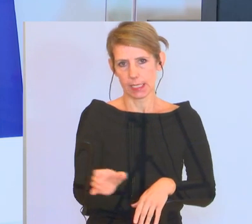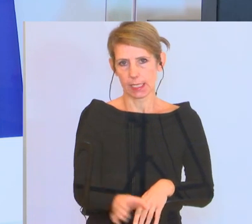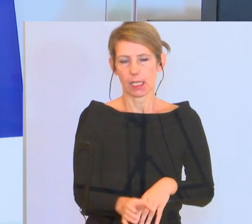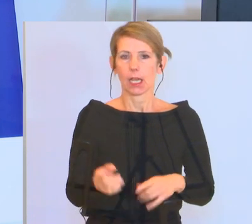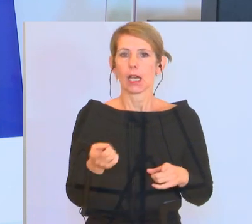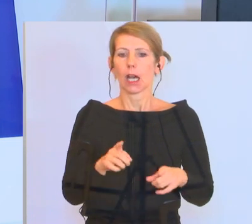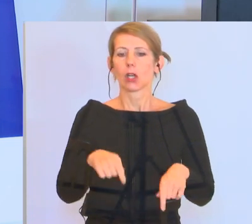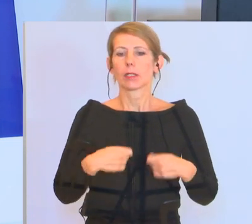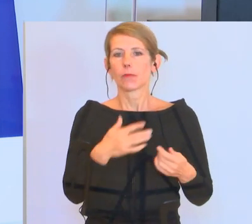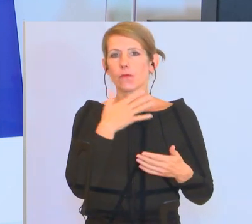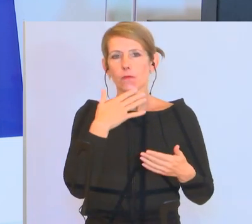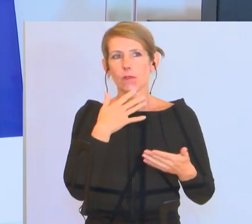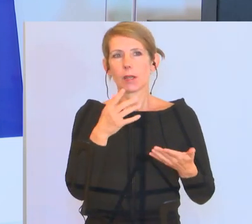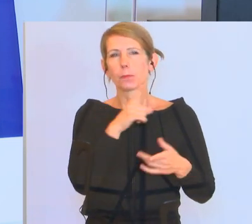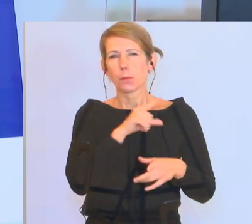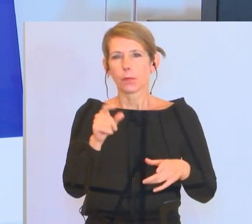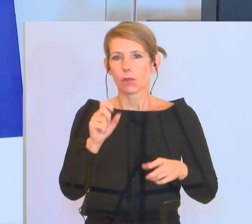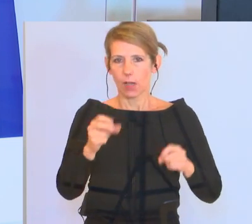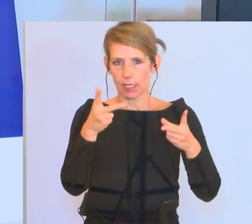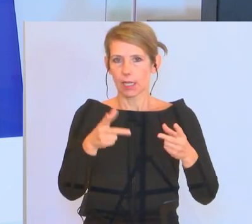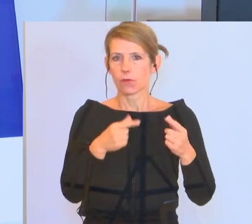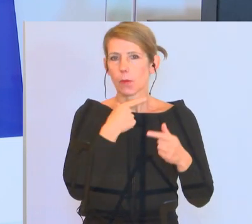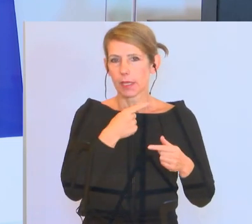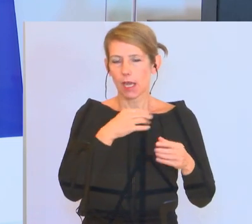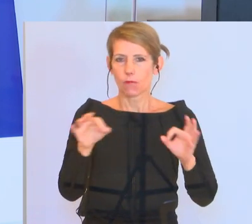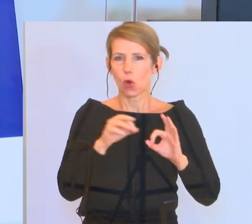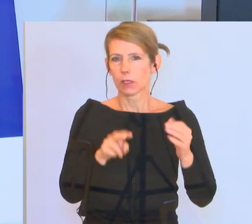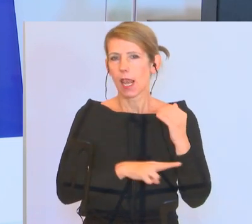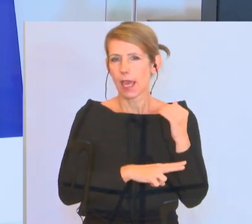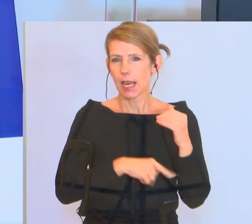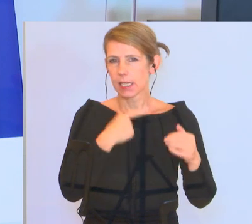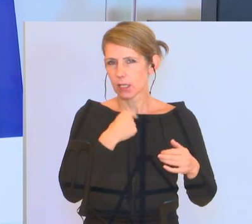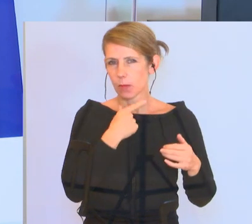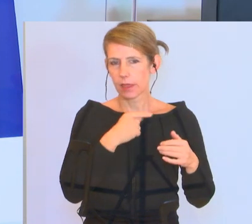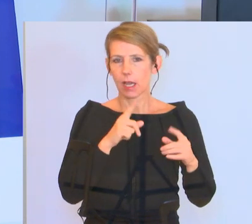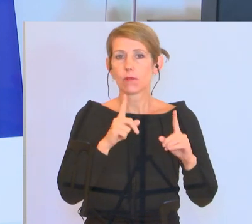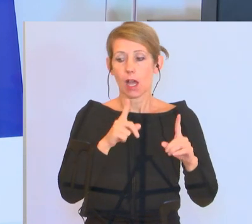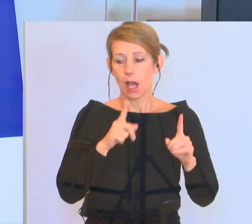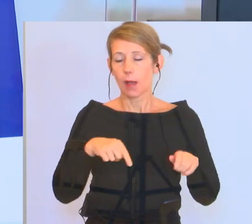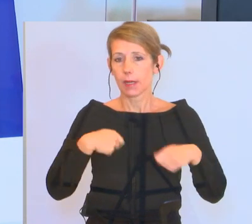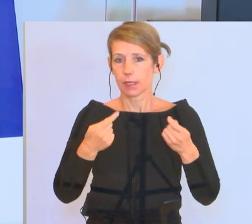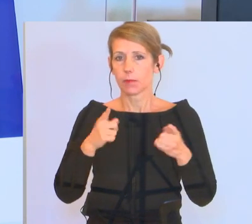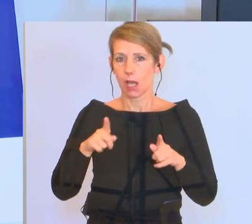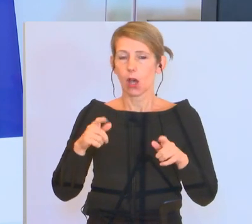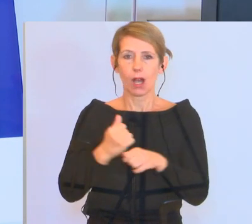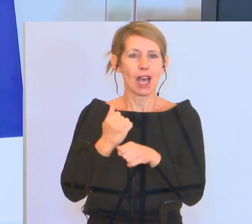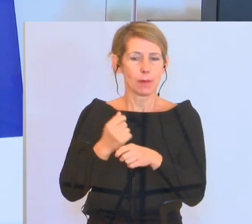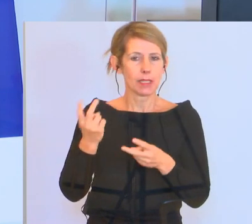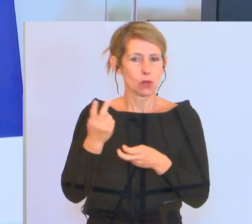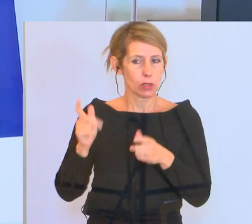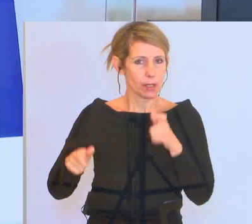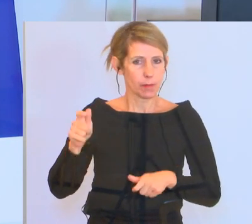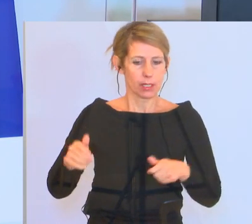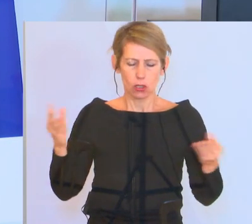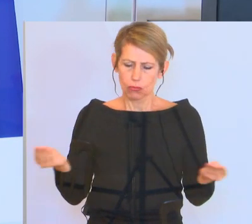von es gibt hier Fachkräftebedarf oder auch Lehrlingsbedarf hinzu, wir haben arbeitssuchende Menschen zu schließen und diese